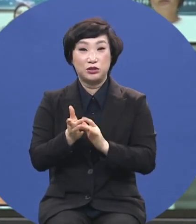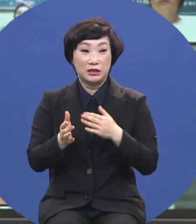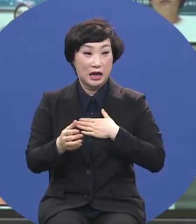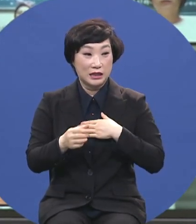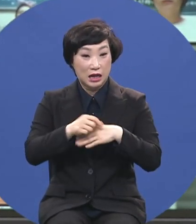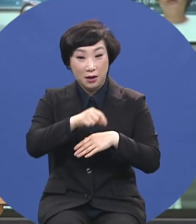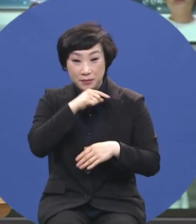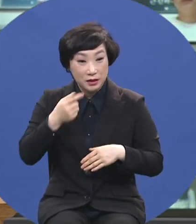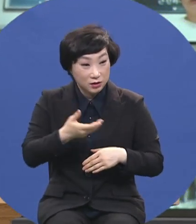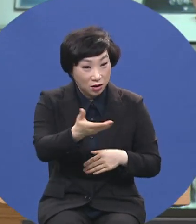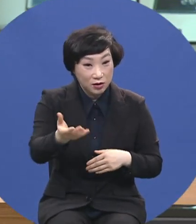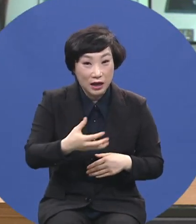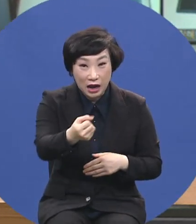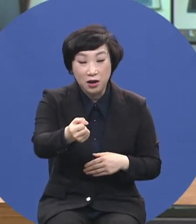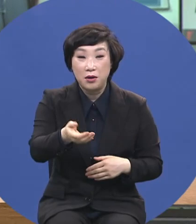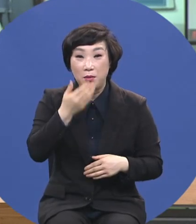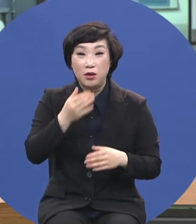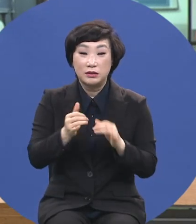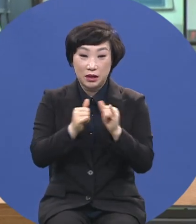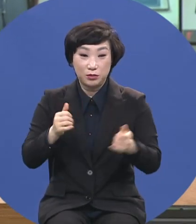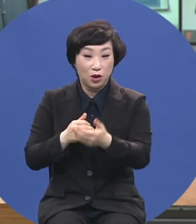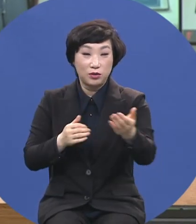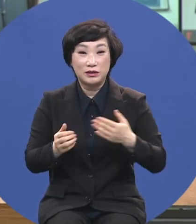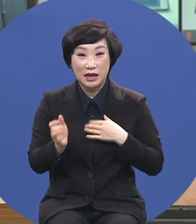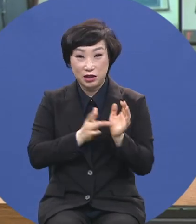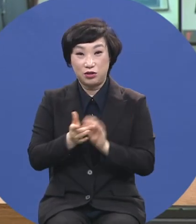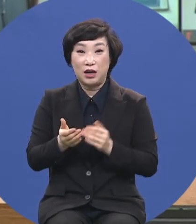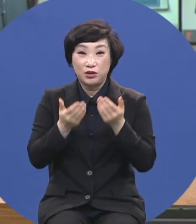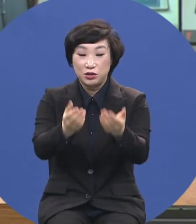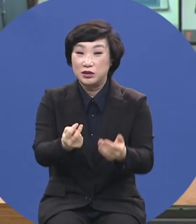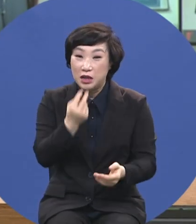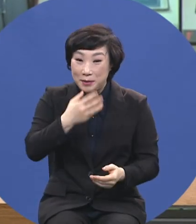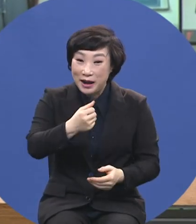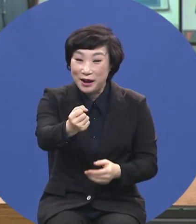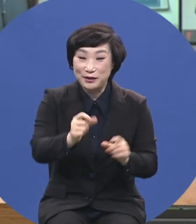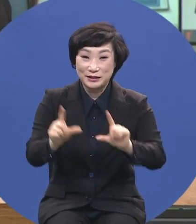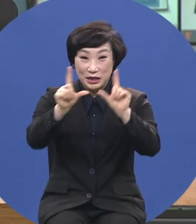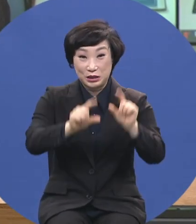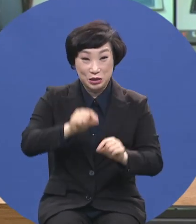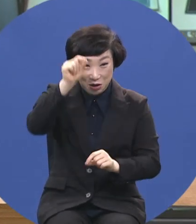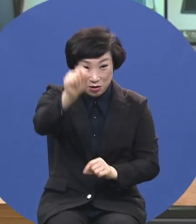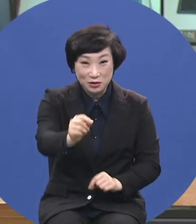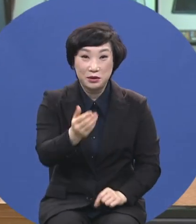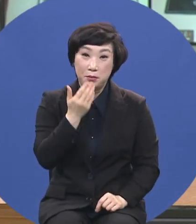자는 그 사람도 내가 공급되는 생명으로 영원히 살리라.